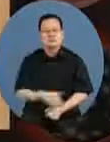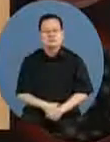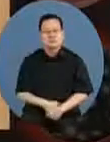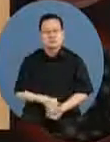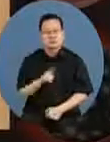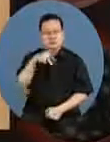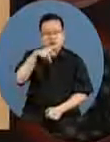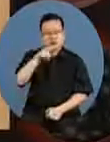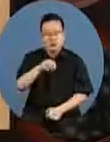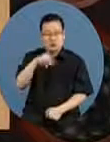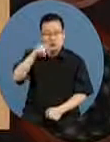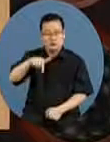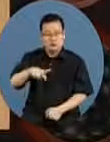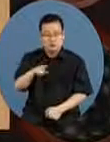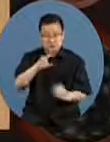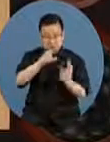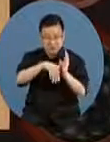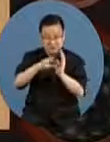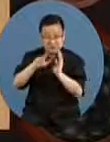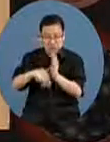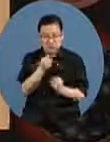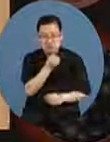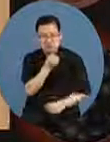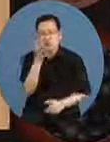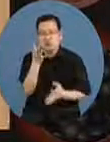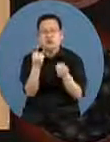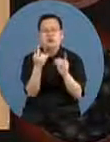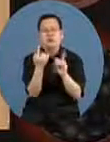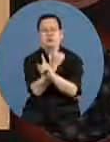변천에 따라서 많이 바뀌기 때문에요. 네.